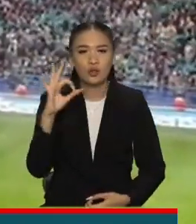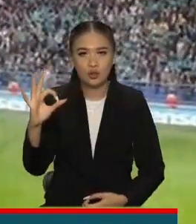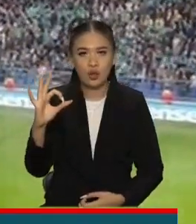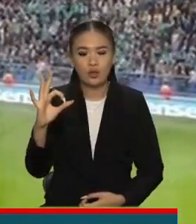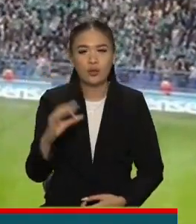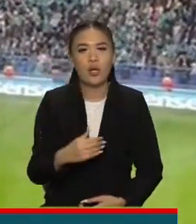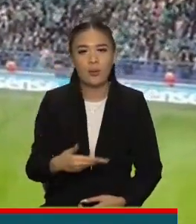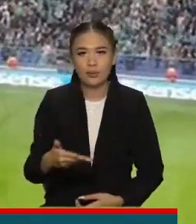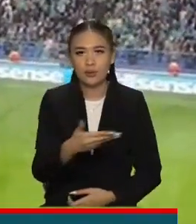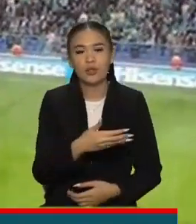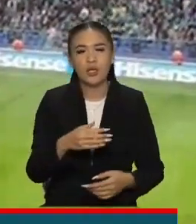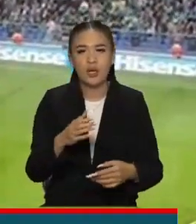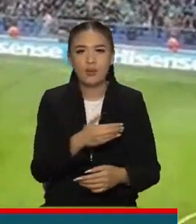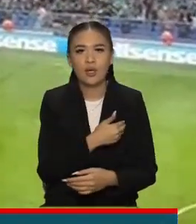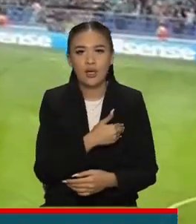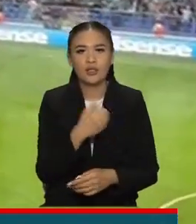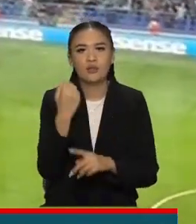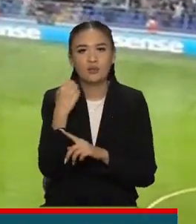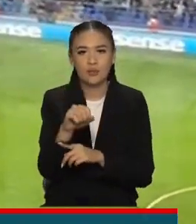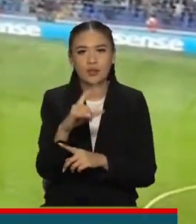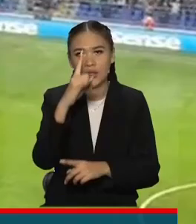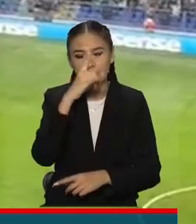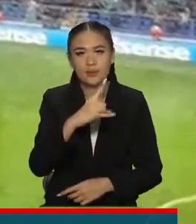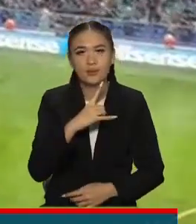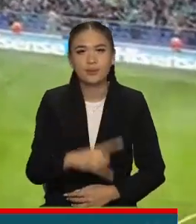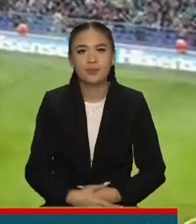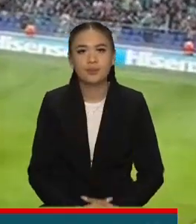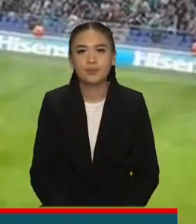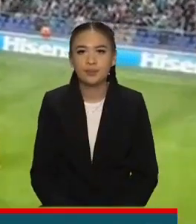Әрине, біз жерлестерімізге жеңіс тілейміз.